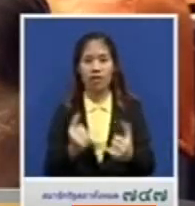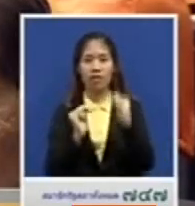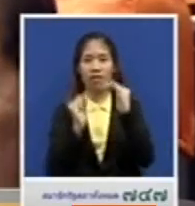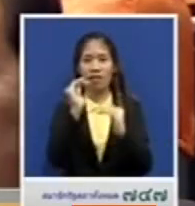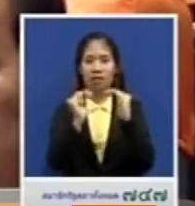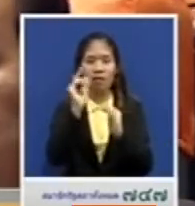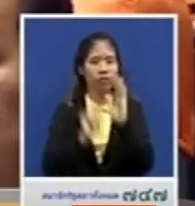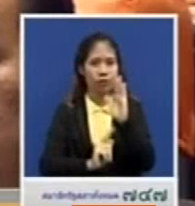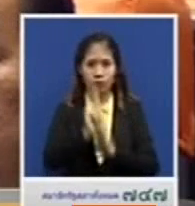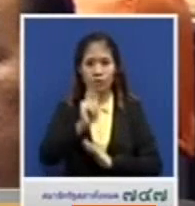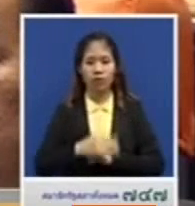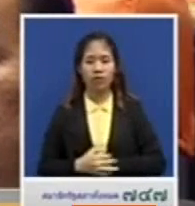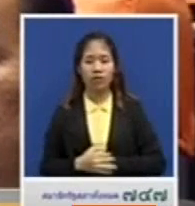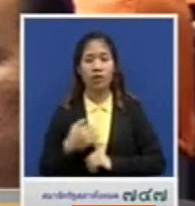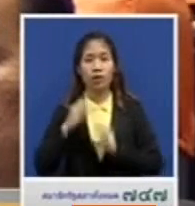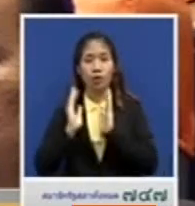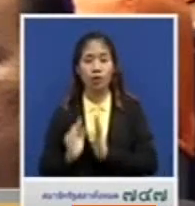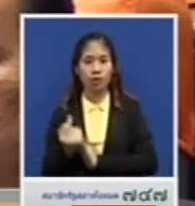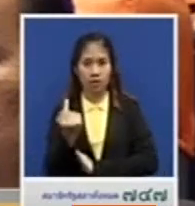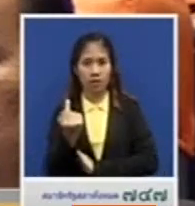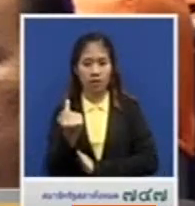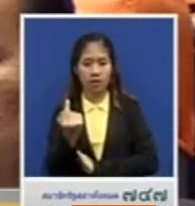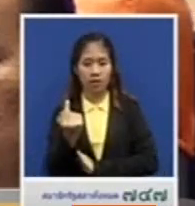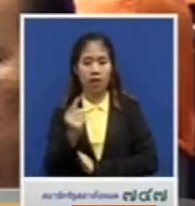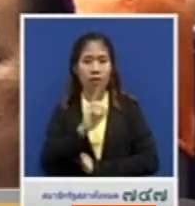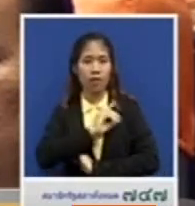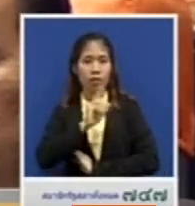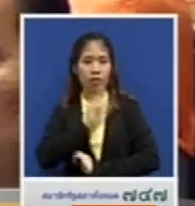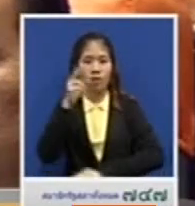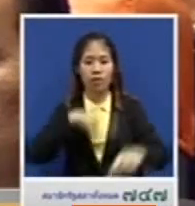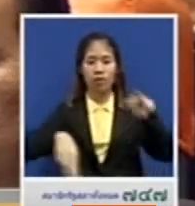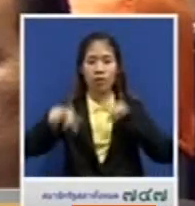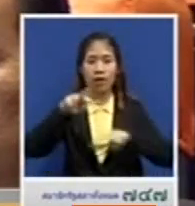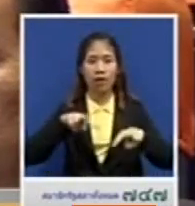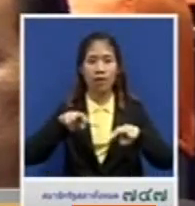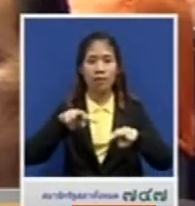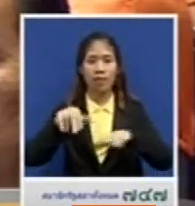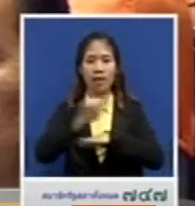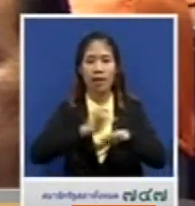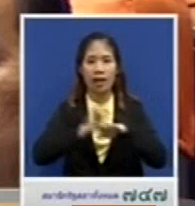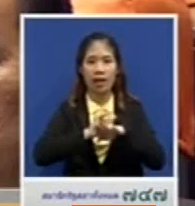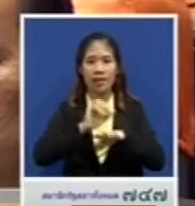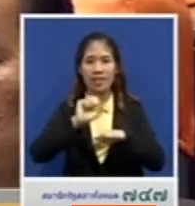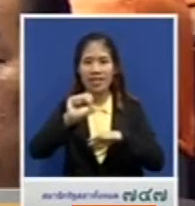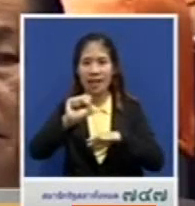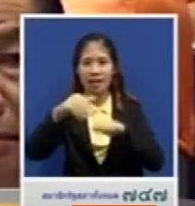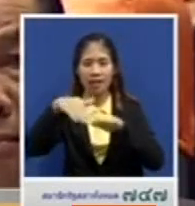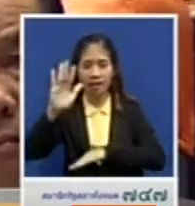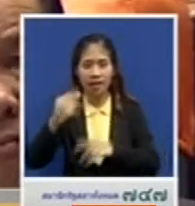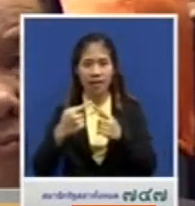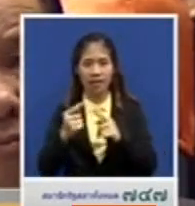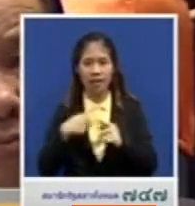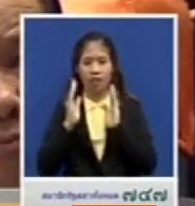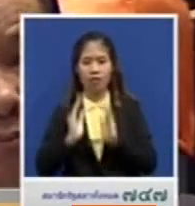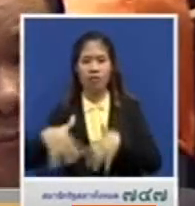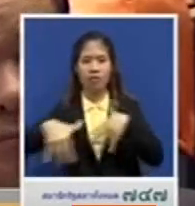ากคนคนเดียวบางทีครองที่ดินหลายแสนไร่เป็นล้านไร่แต่ชาวบ้านตา